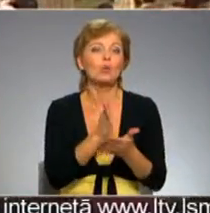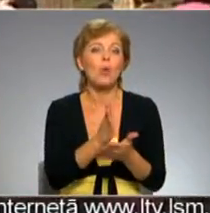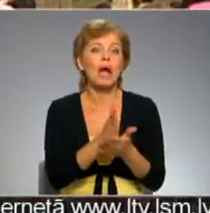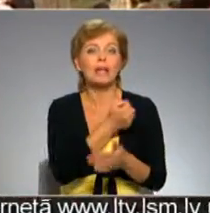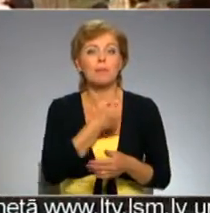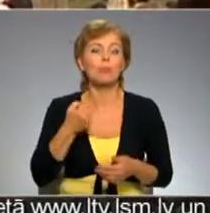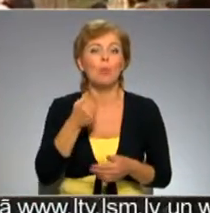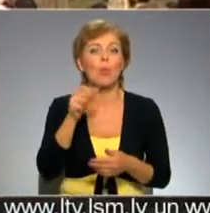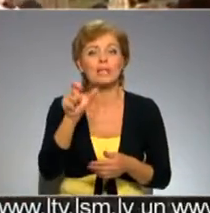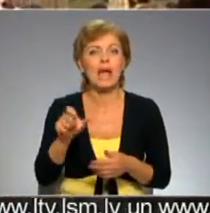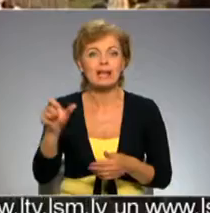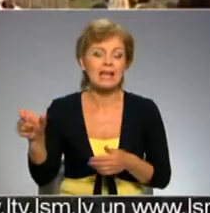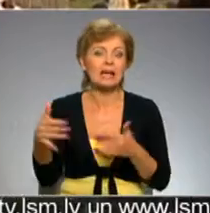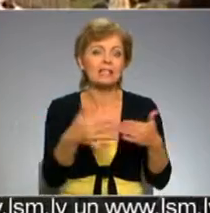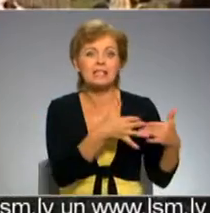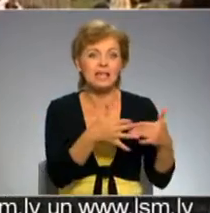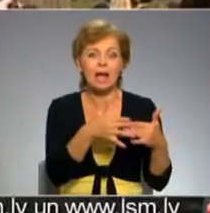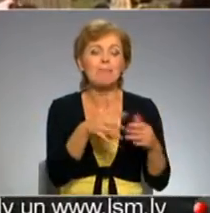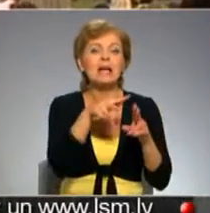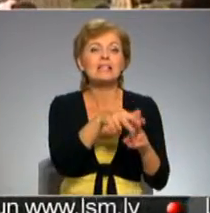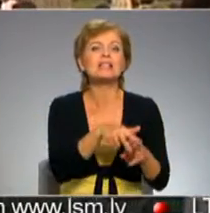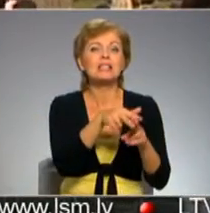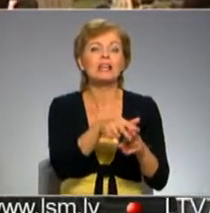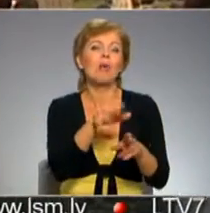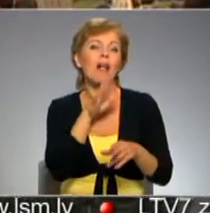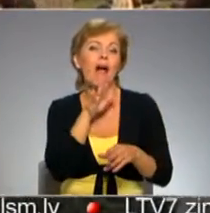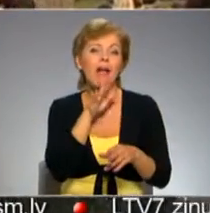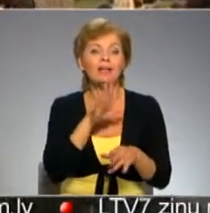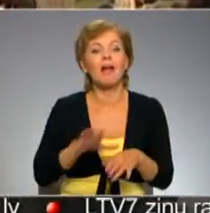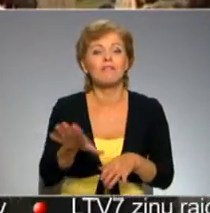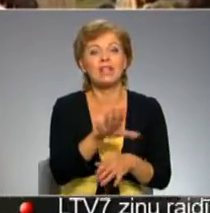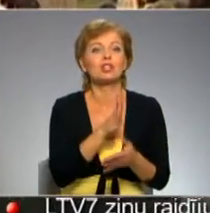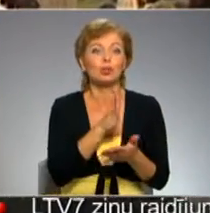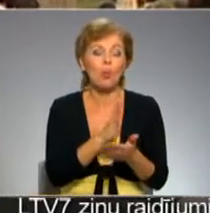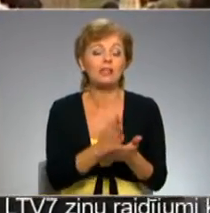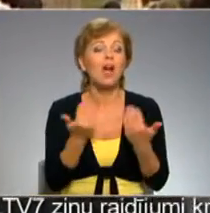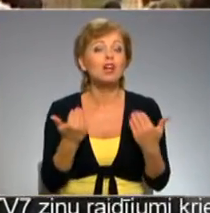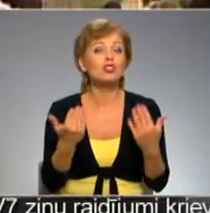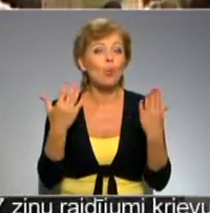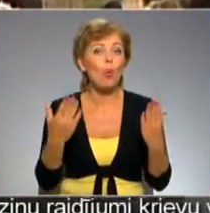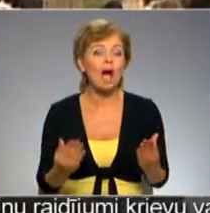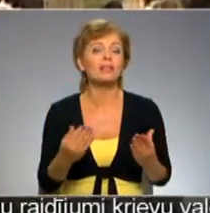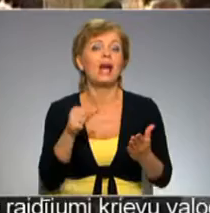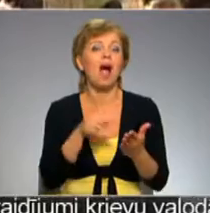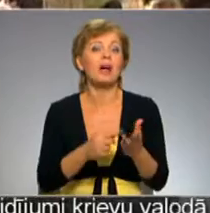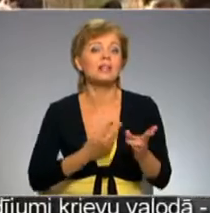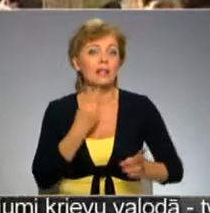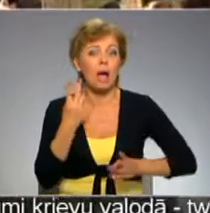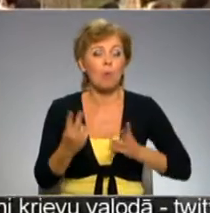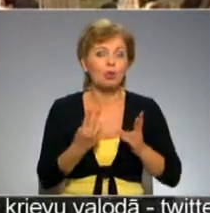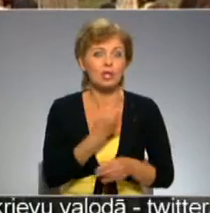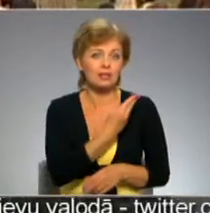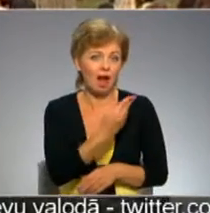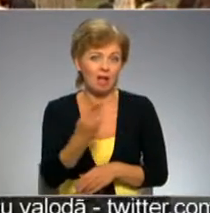bruņinieki cīnījās. Jā, ar zirgiem leidīs, tā kā viss notika. Kā tad šodien ir tās emocijas, skatoties to